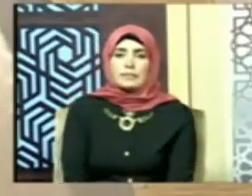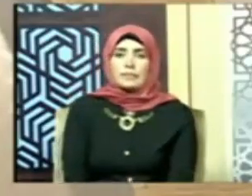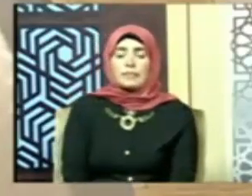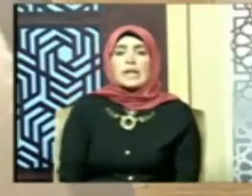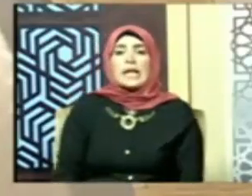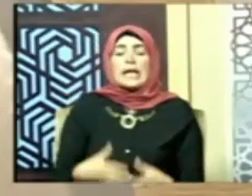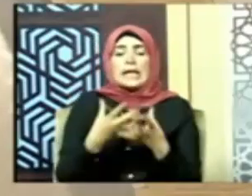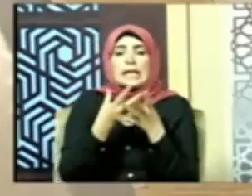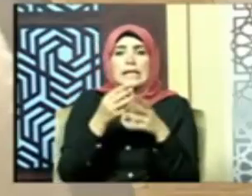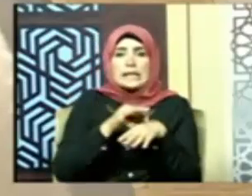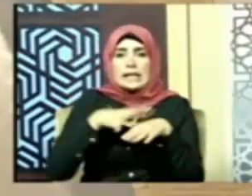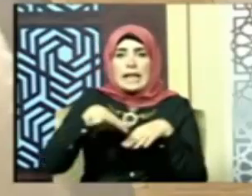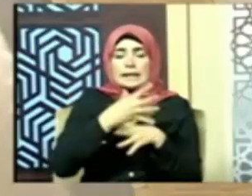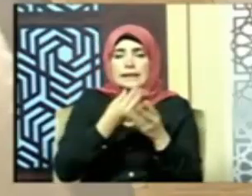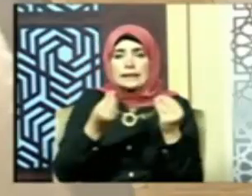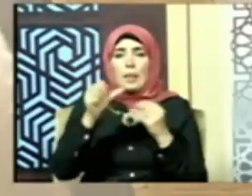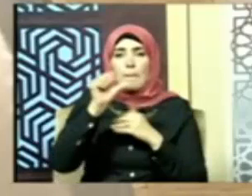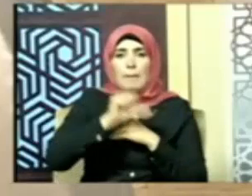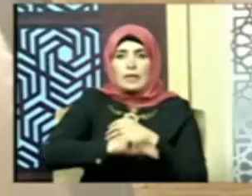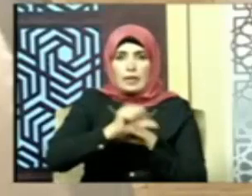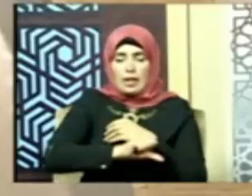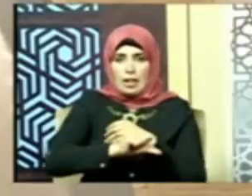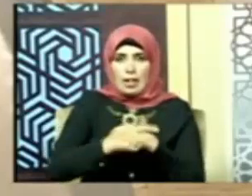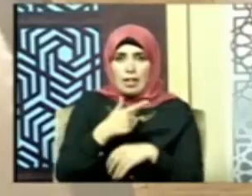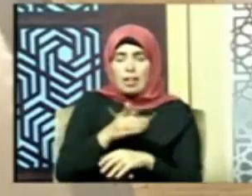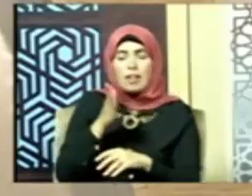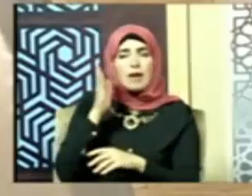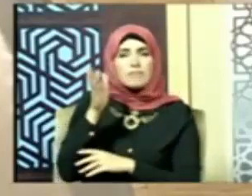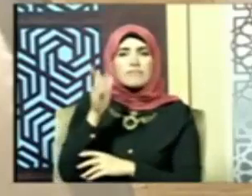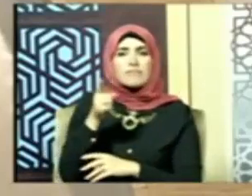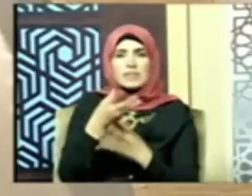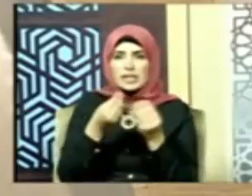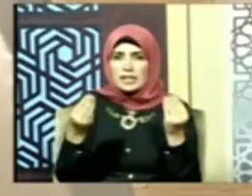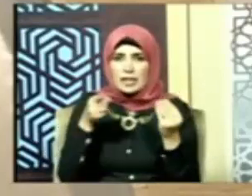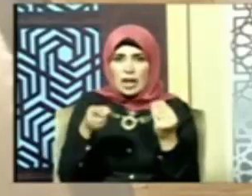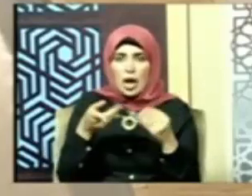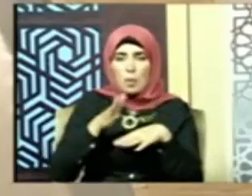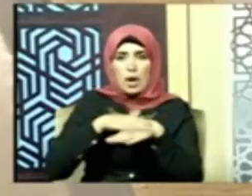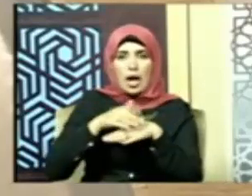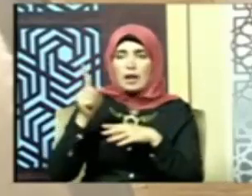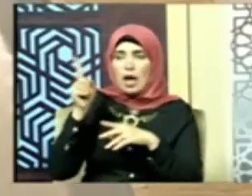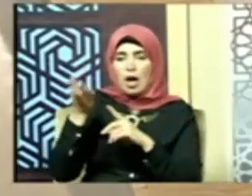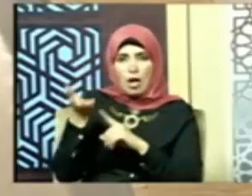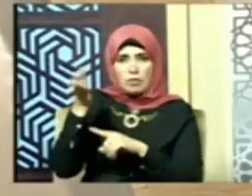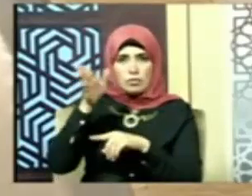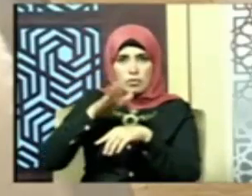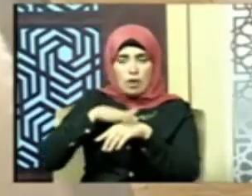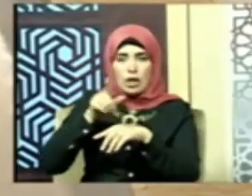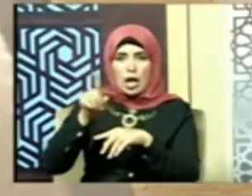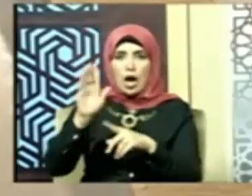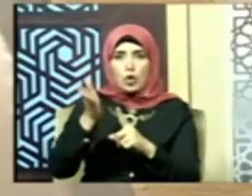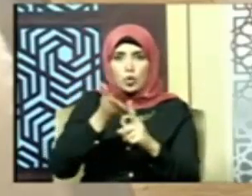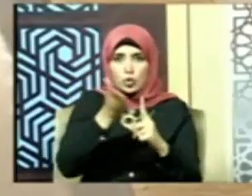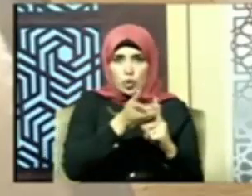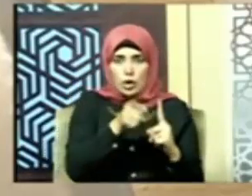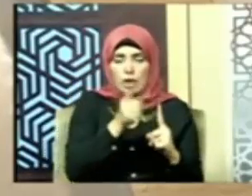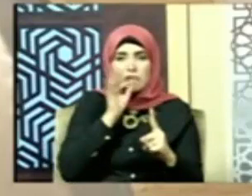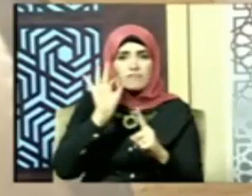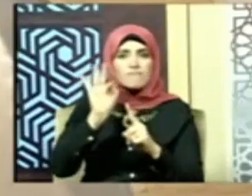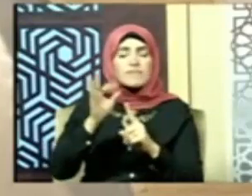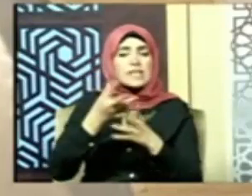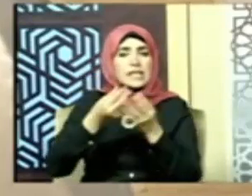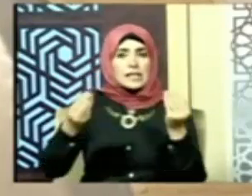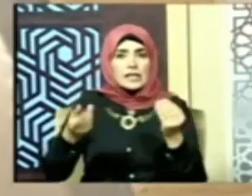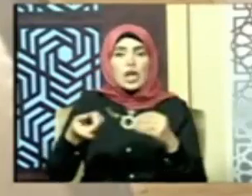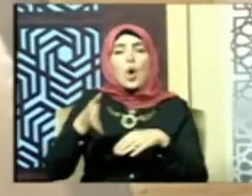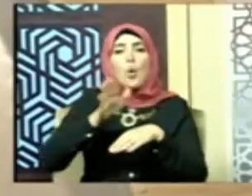أهل الباطل على الذات العلية، وتطاولوا على أنبياء الله ورسله، وتطاولوا